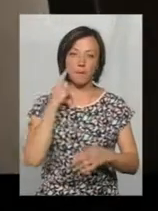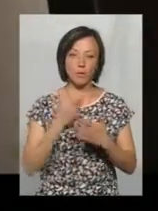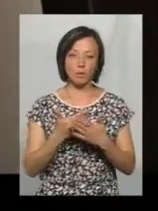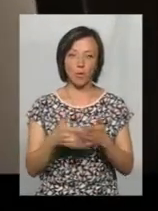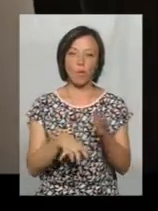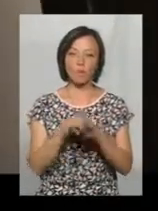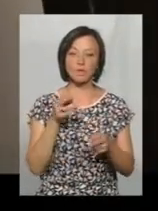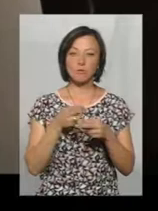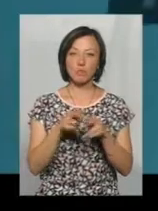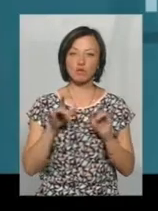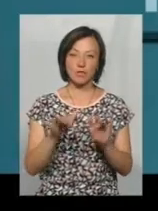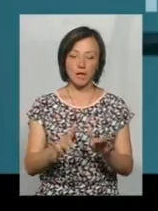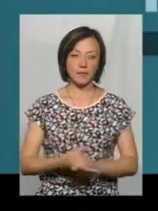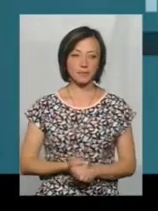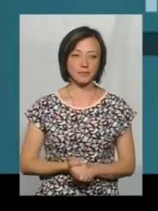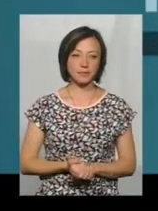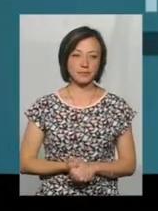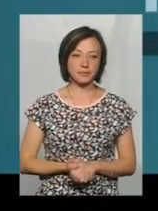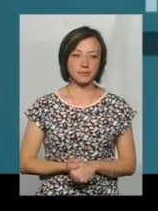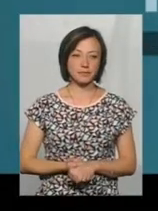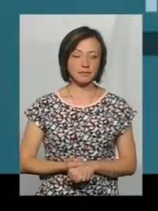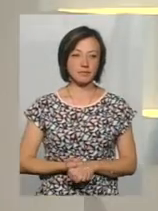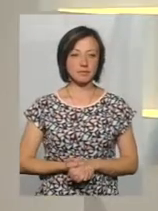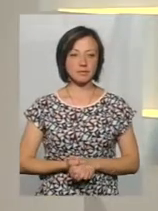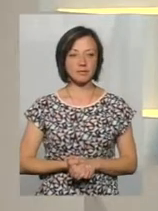підозрюваним оберуть запобіжний захід.